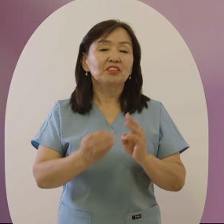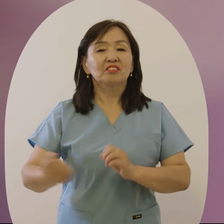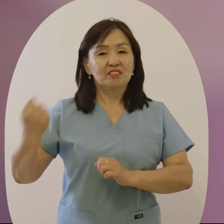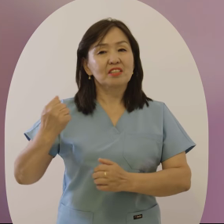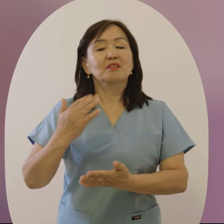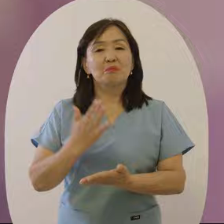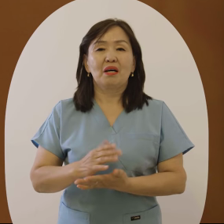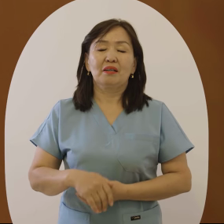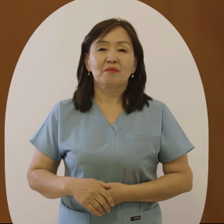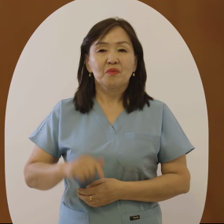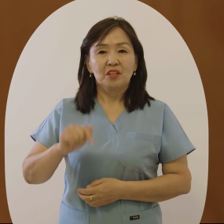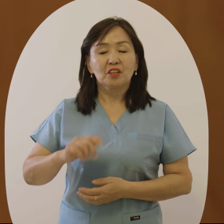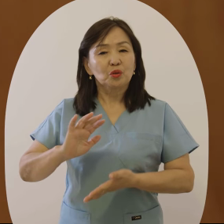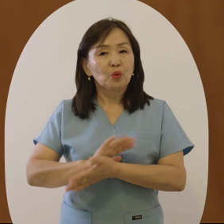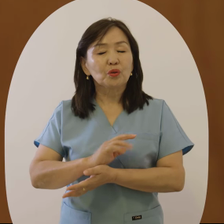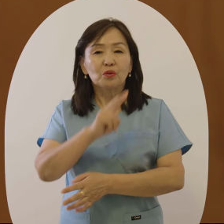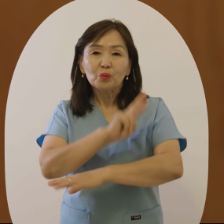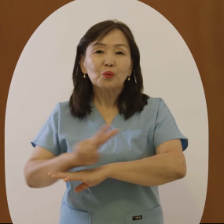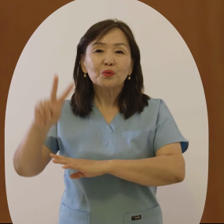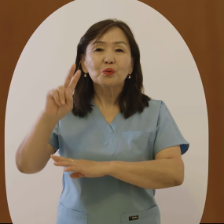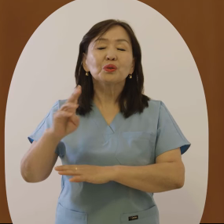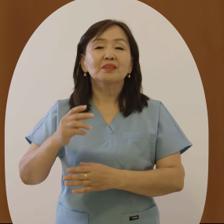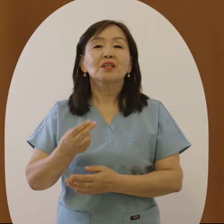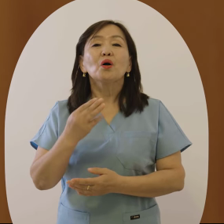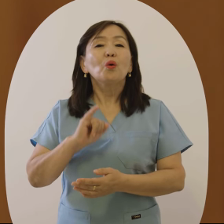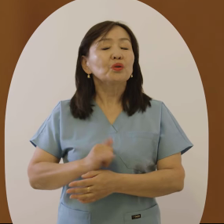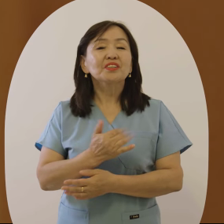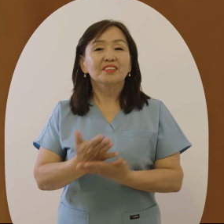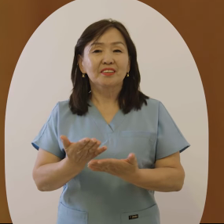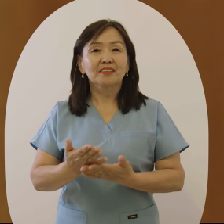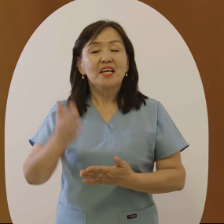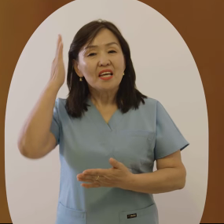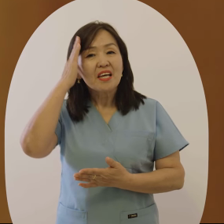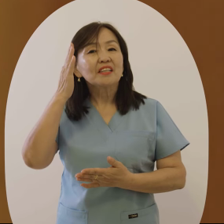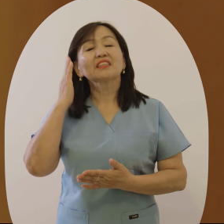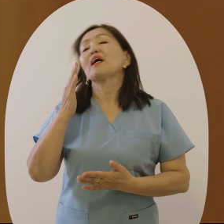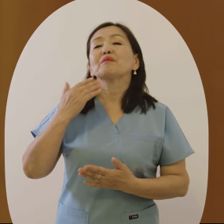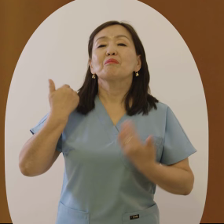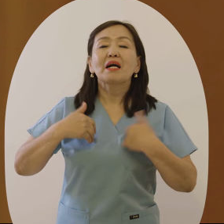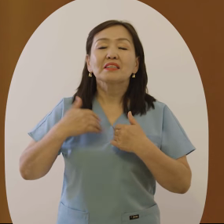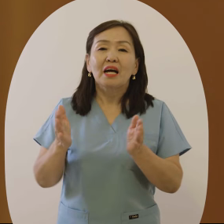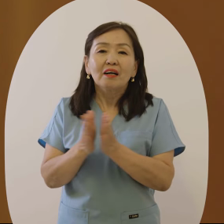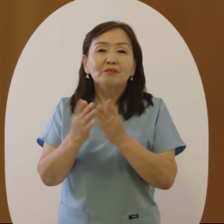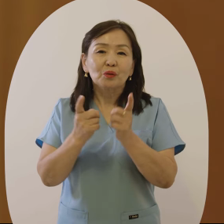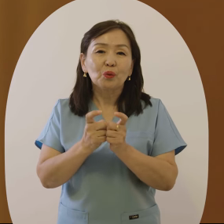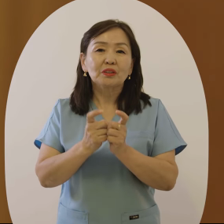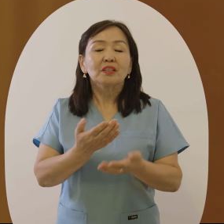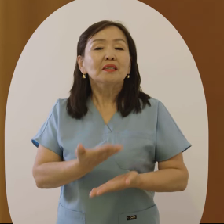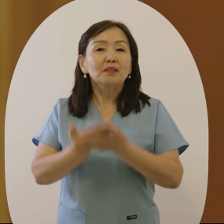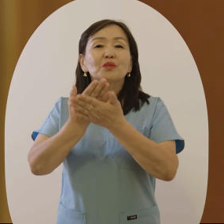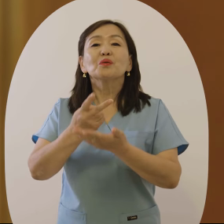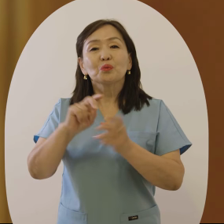хүрсэн. Нэрээ ингэж хурдан үр дүнд хүрсэн шалтгааны нэг нь багш маань ээж автаа олон удаа уулзаж